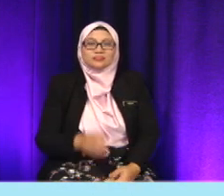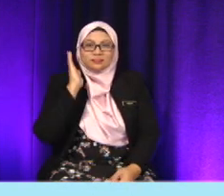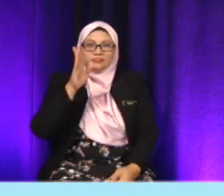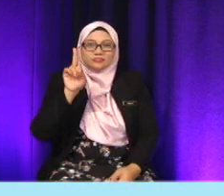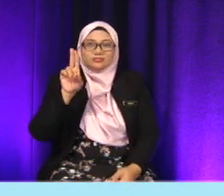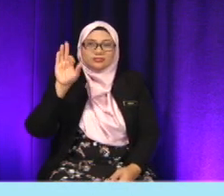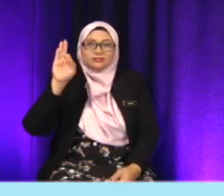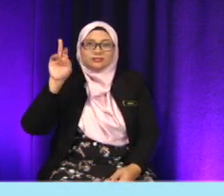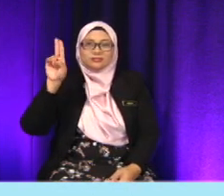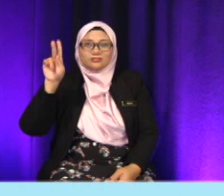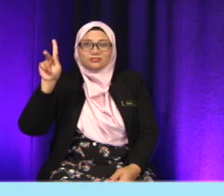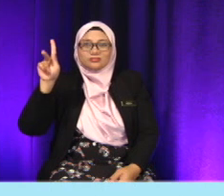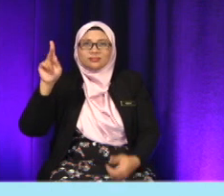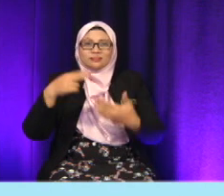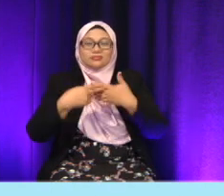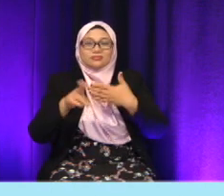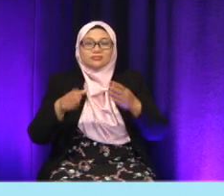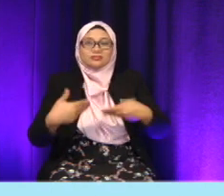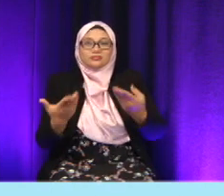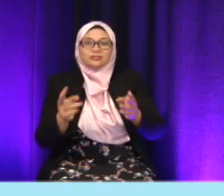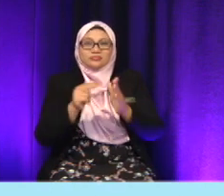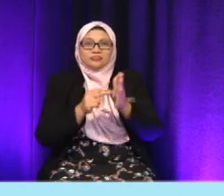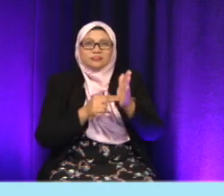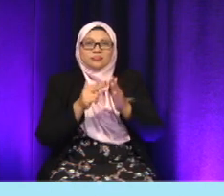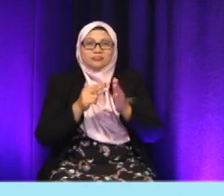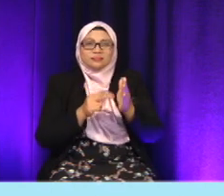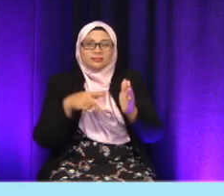dia Hanta nilai diberi nilai